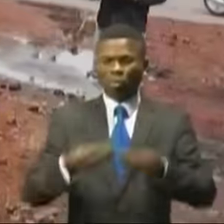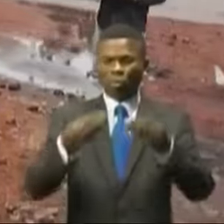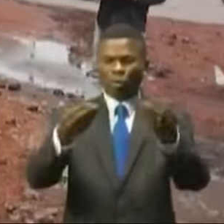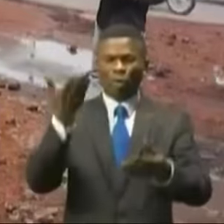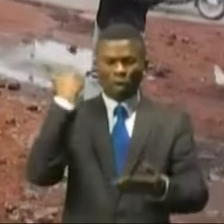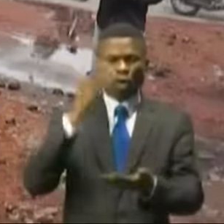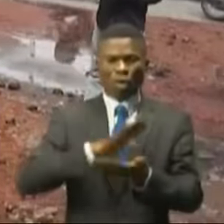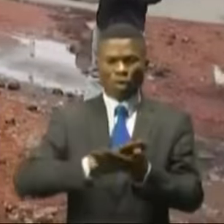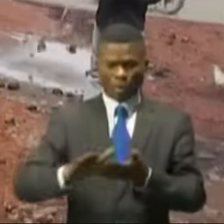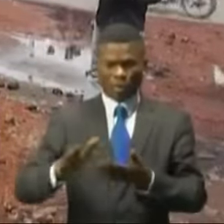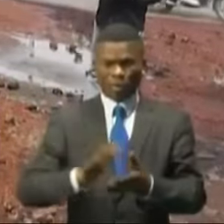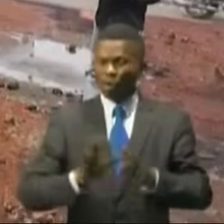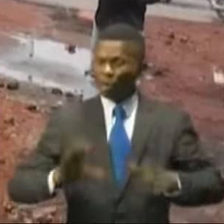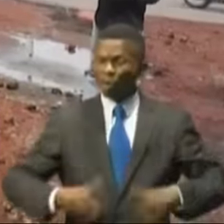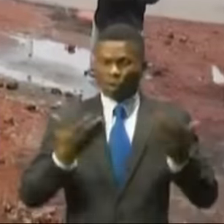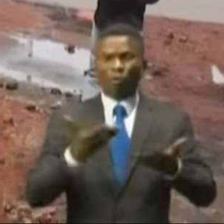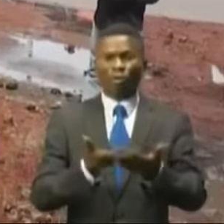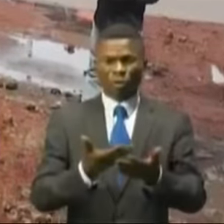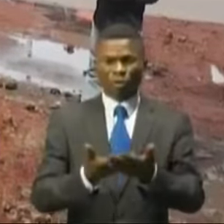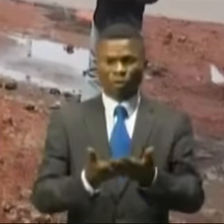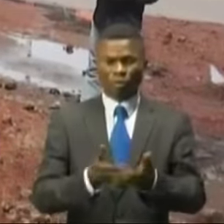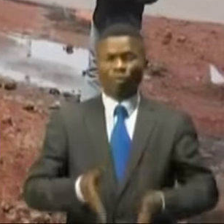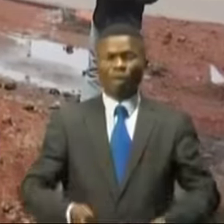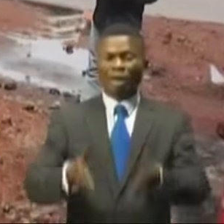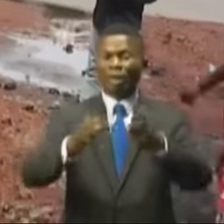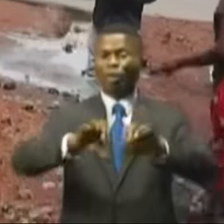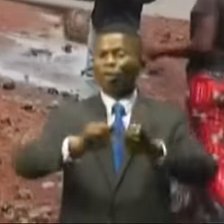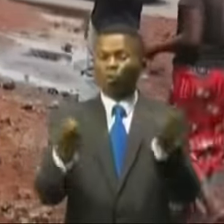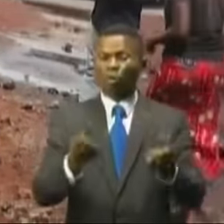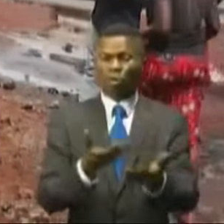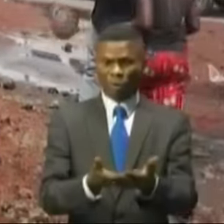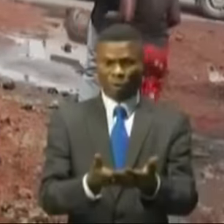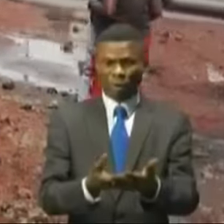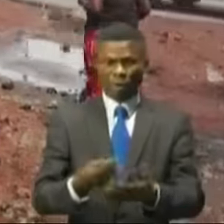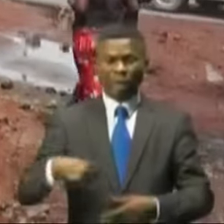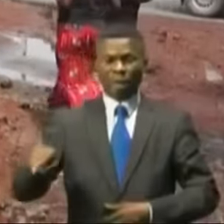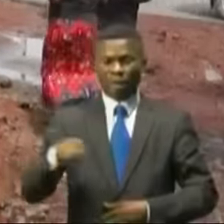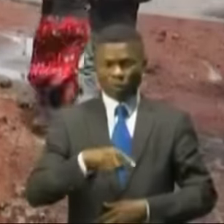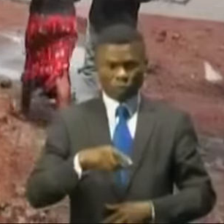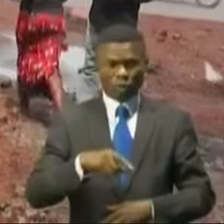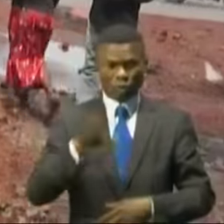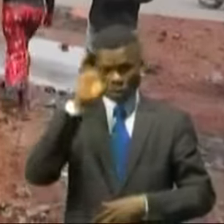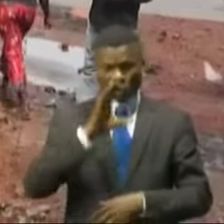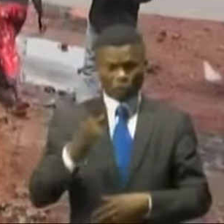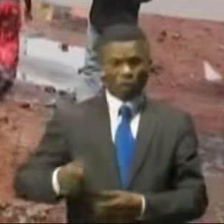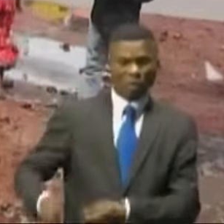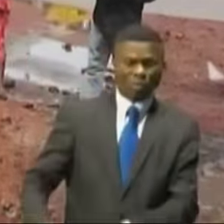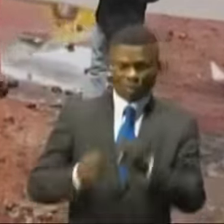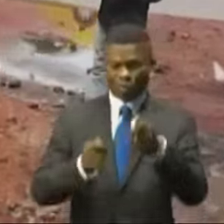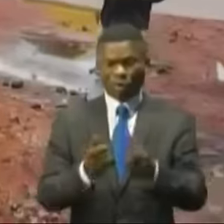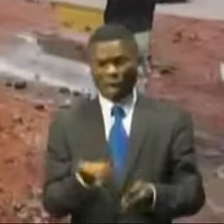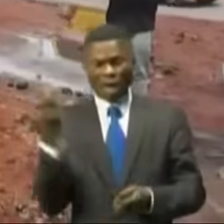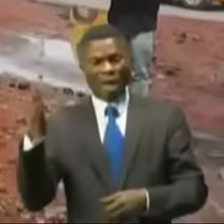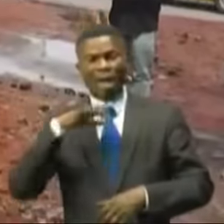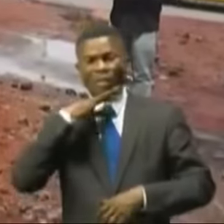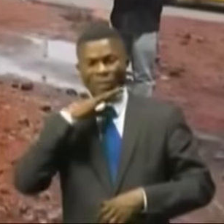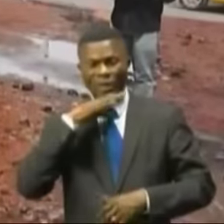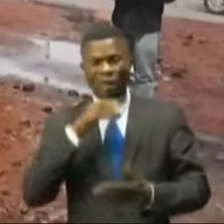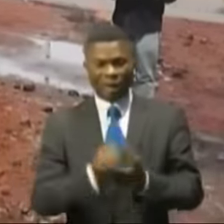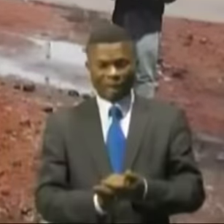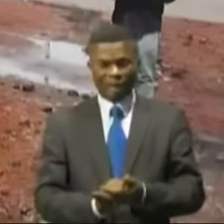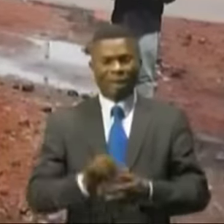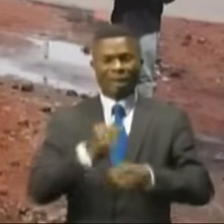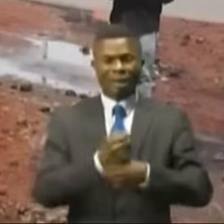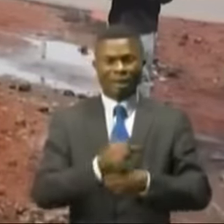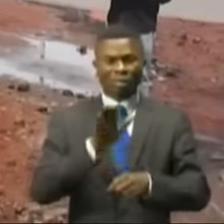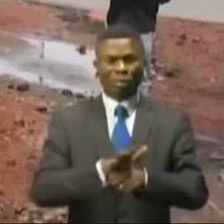eu éclatement du tuyau à cet endroit où nos amis sont en train de dégager la terre. Et ça a créé, ça a causé